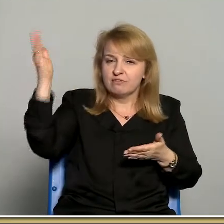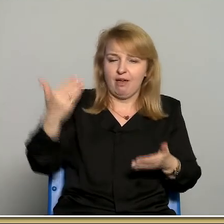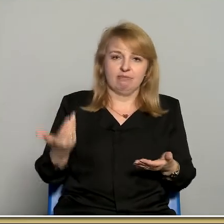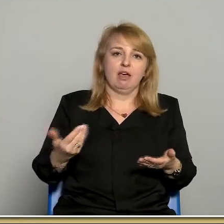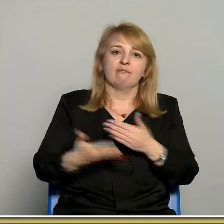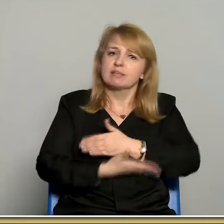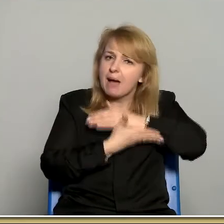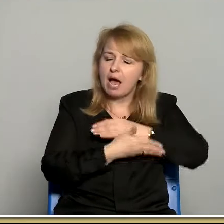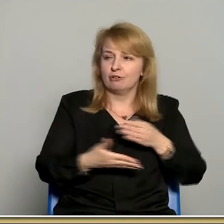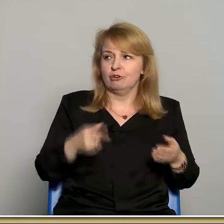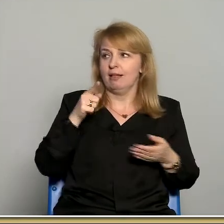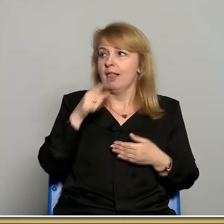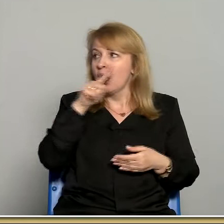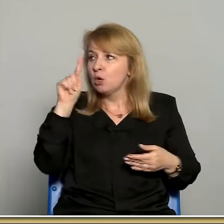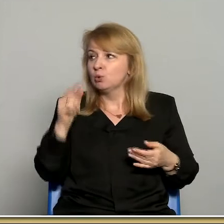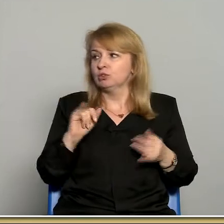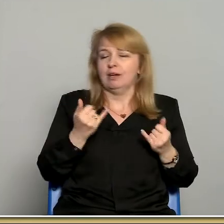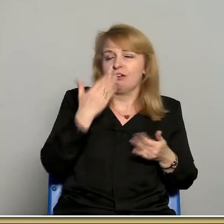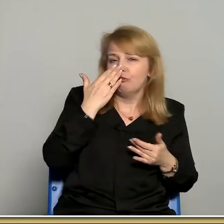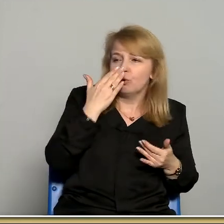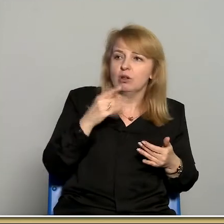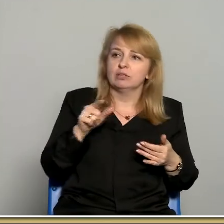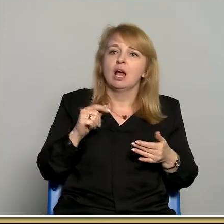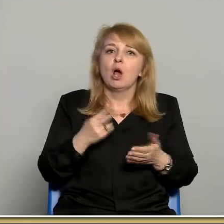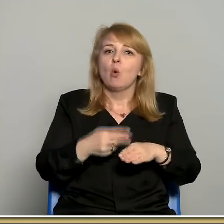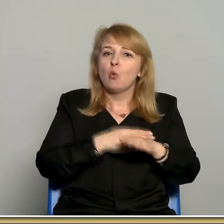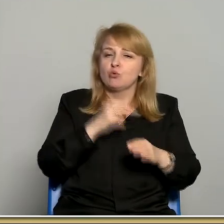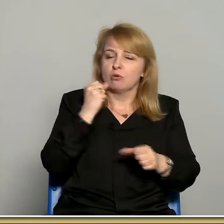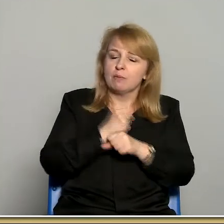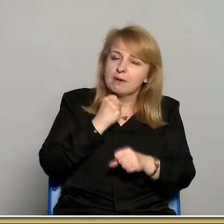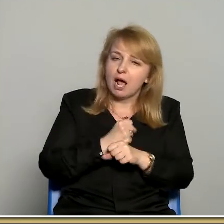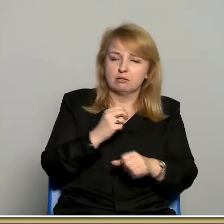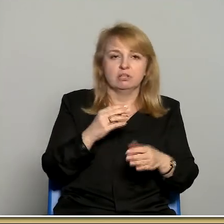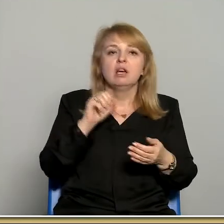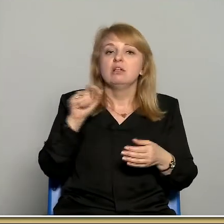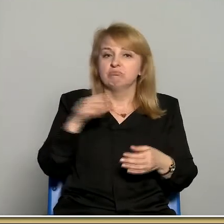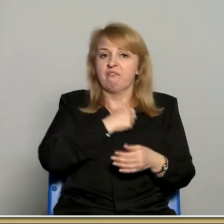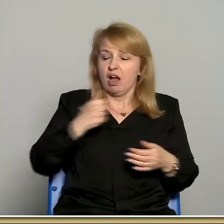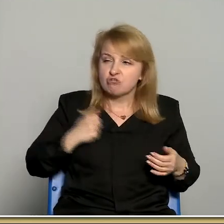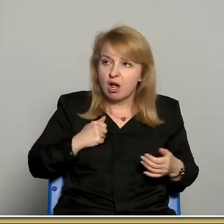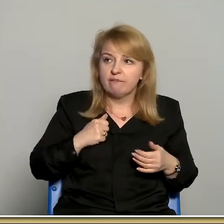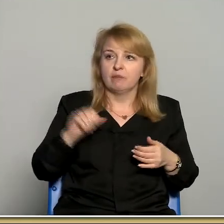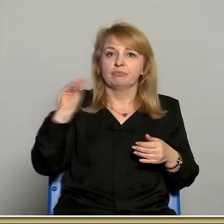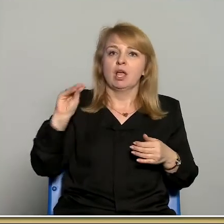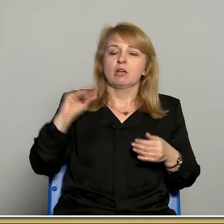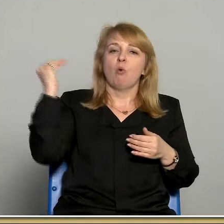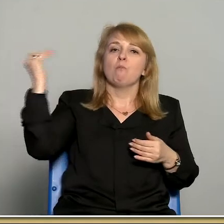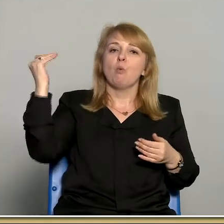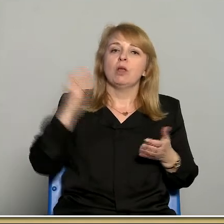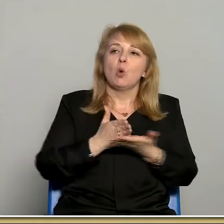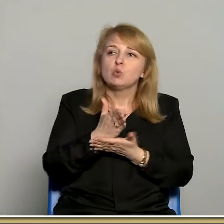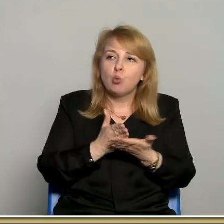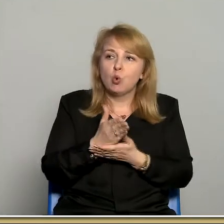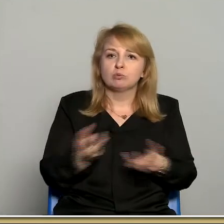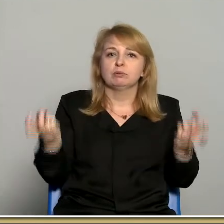wsparcia, w których będzie uczestniczył Wojewódzki Urząd Pracy w Warszawie, czy też szerzej publiczne służby zatrudnienia,